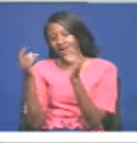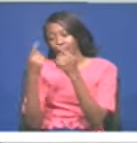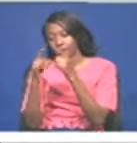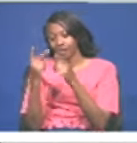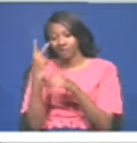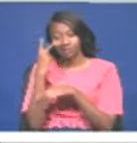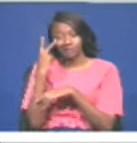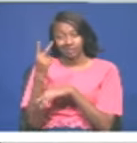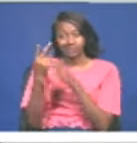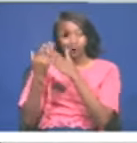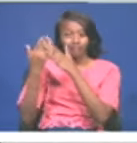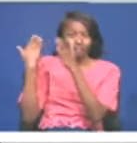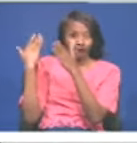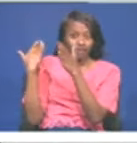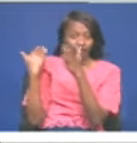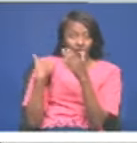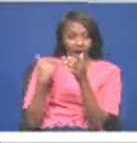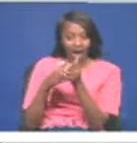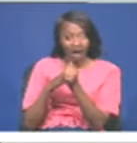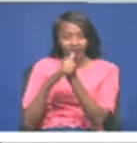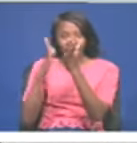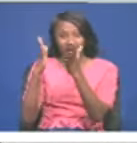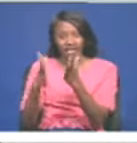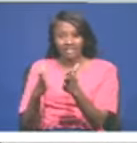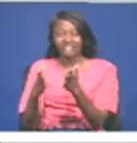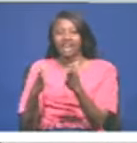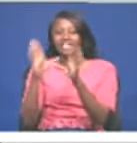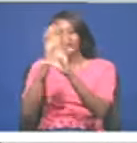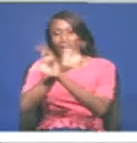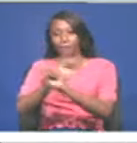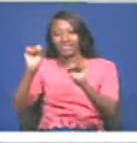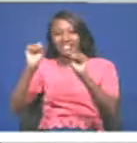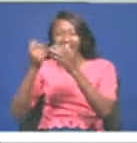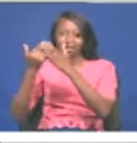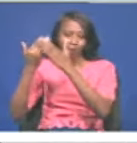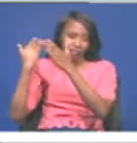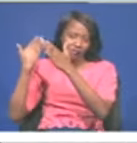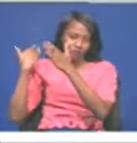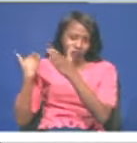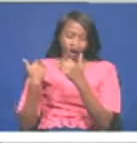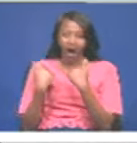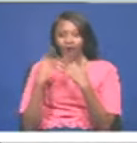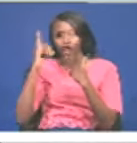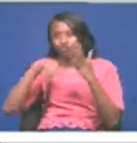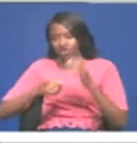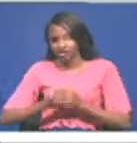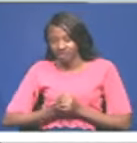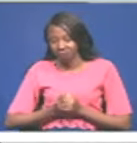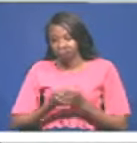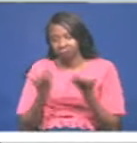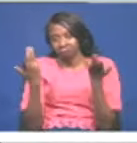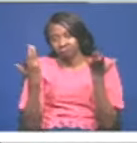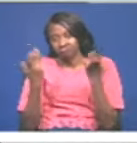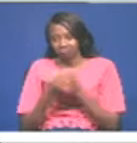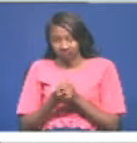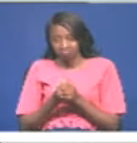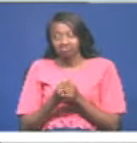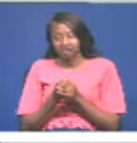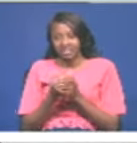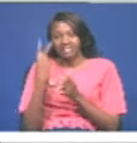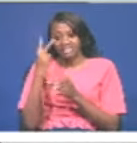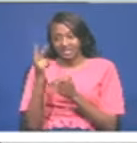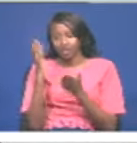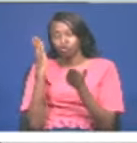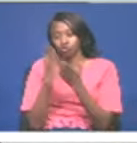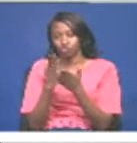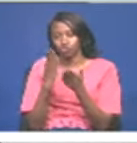mabaadhi ya viongozi au viongozi wa taifa ambao wamekuwa hapo awali, uongozi wao kidogo umepigwa darubini kwamba kidogo wajeza